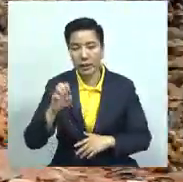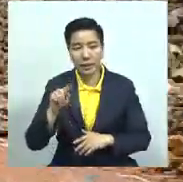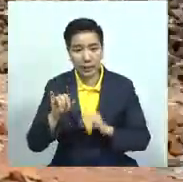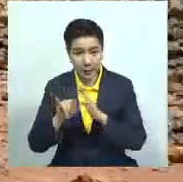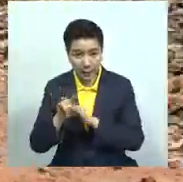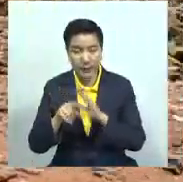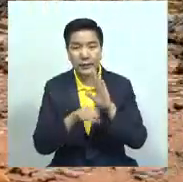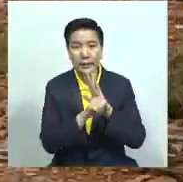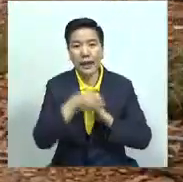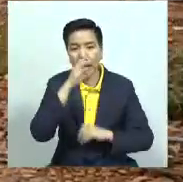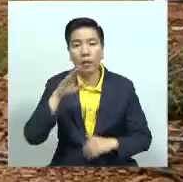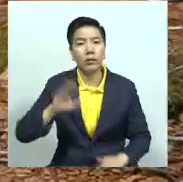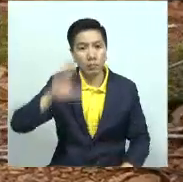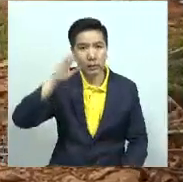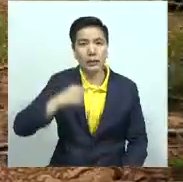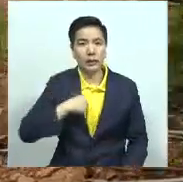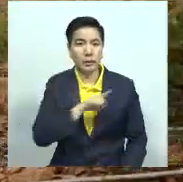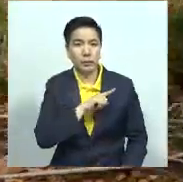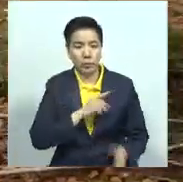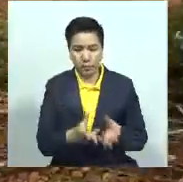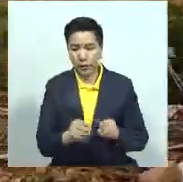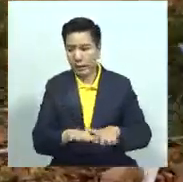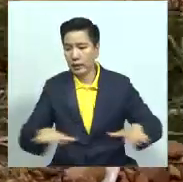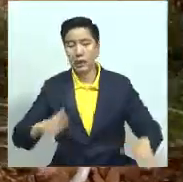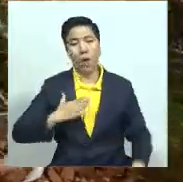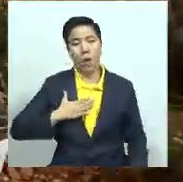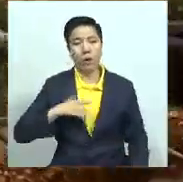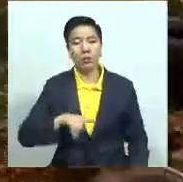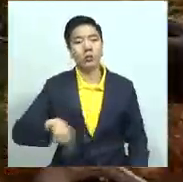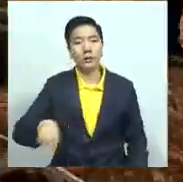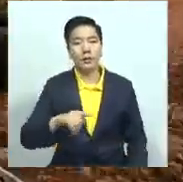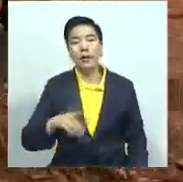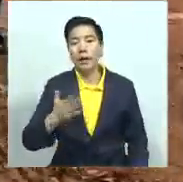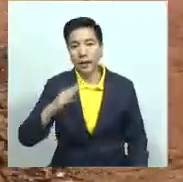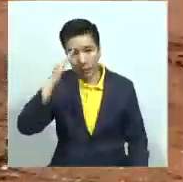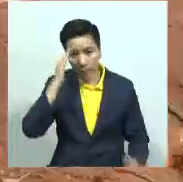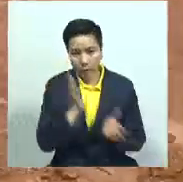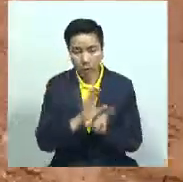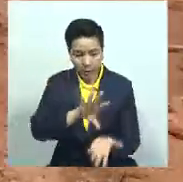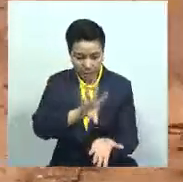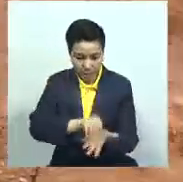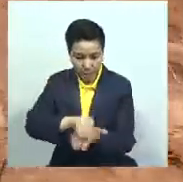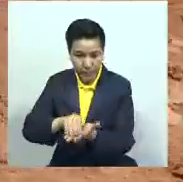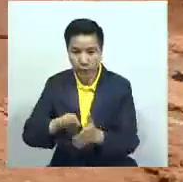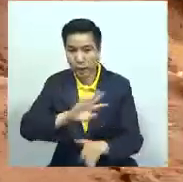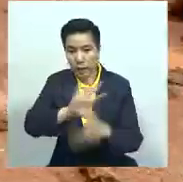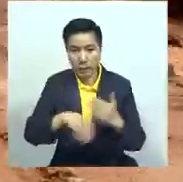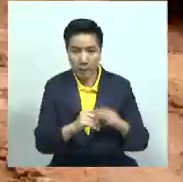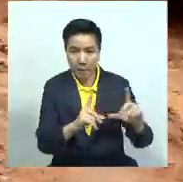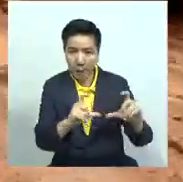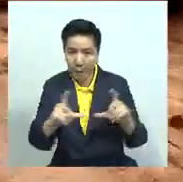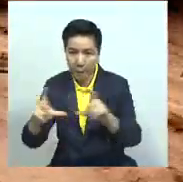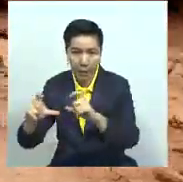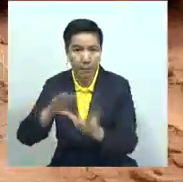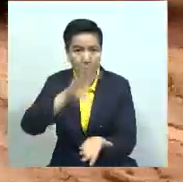จังหวัดสระแก้วนะครับซึ่งออกมารับว่าเป็นผู้ดูแลพื้นที่ดังกล่าวเนี่ยซึ่งเจ้าหน้าที่ก็ทำการเก็บรวบรวมข้อมูลในพื้นที่ทั้งหมดพร้อมทั้ง